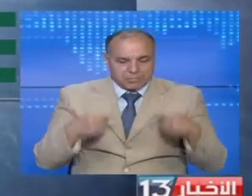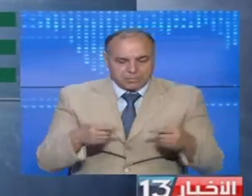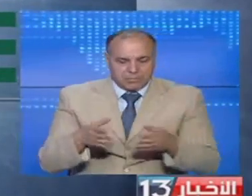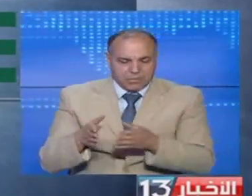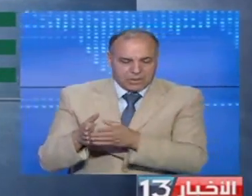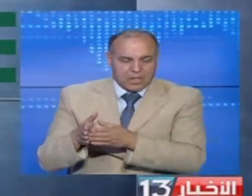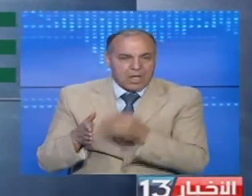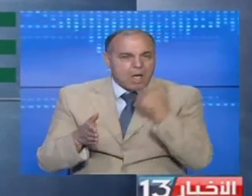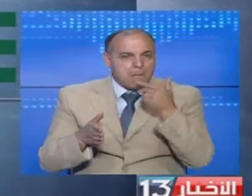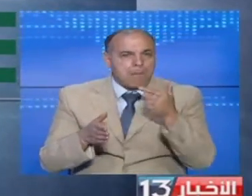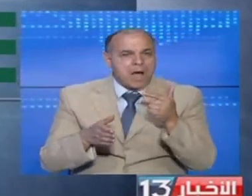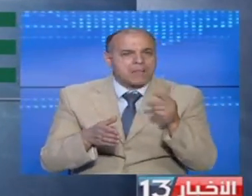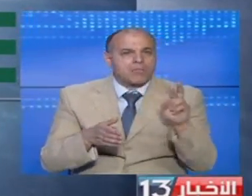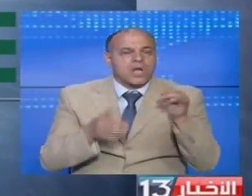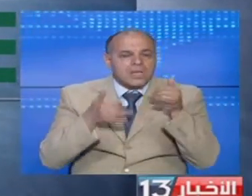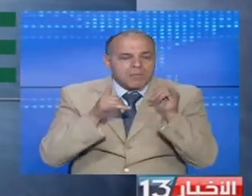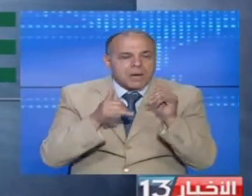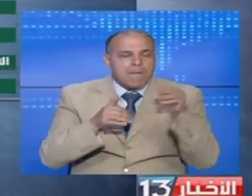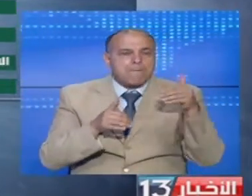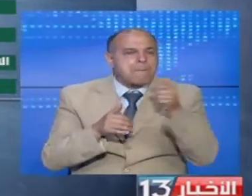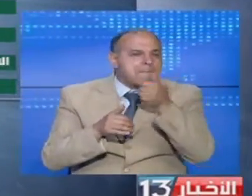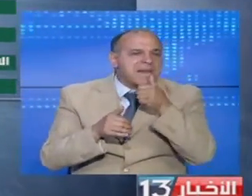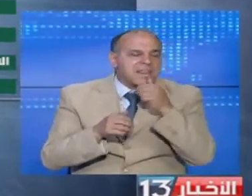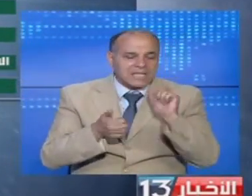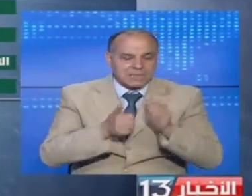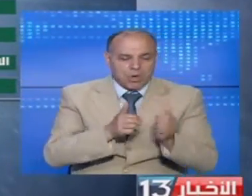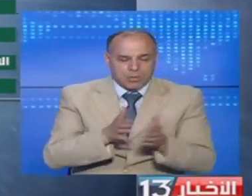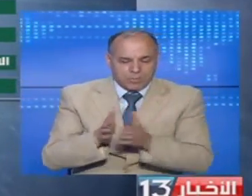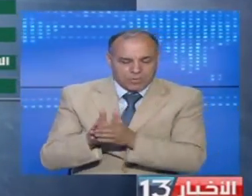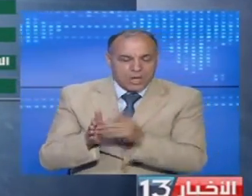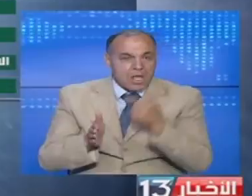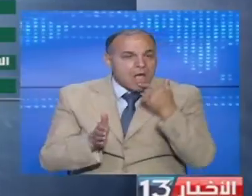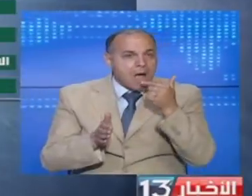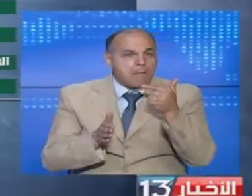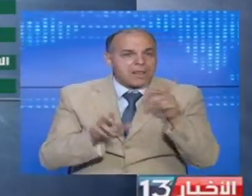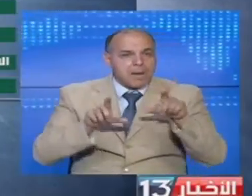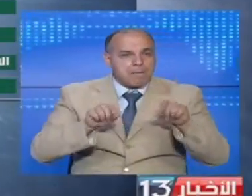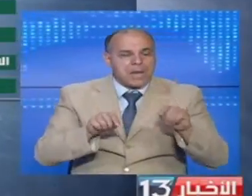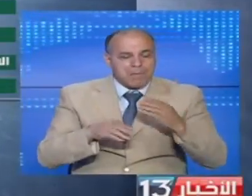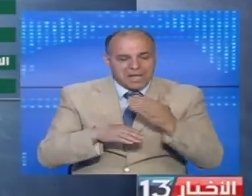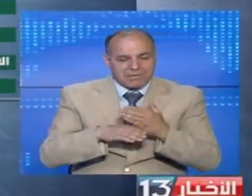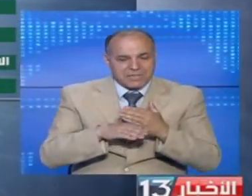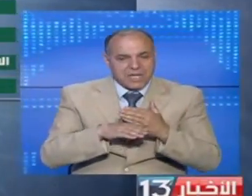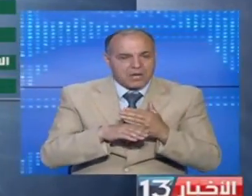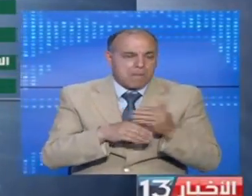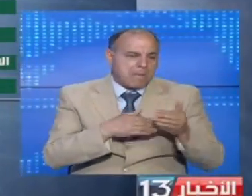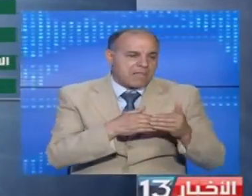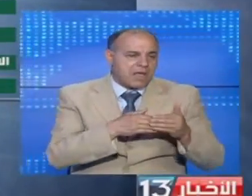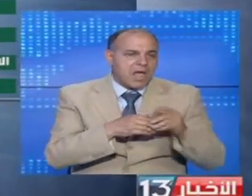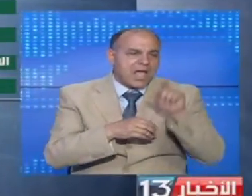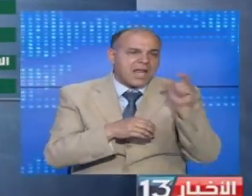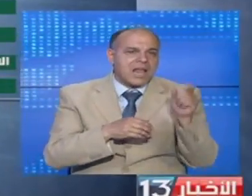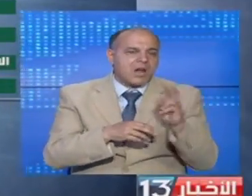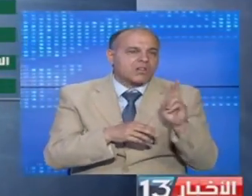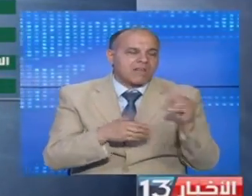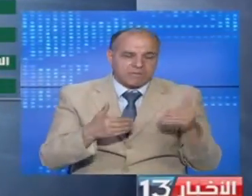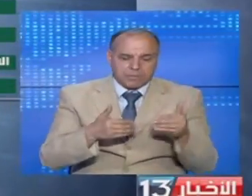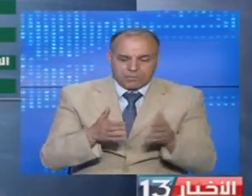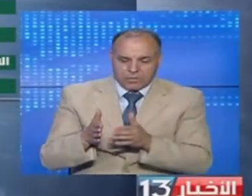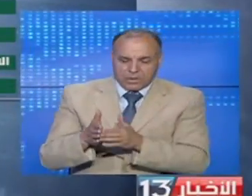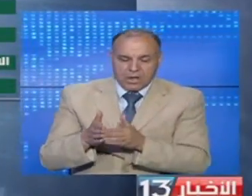ويباري مرجانه براميريس الرياضيه ويستقبل الملعب العفسي جاره هيل ضيف